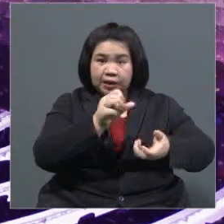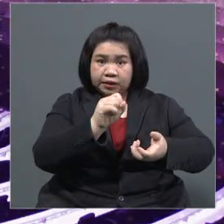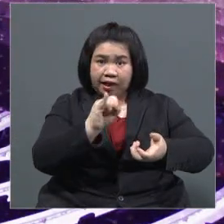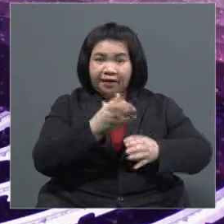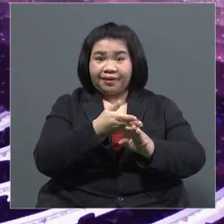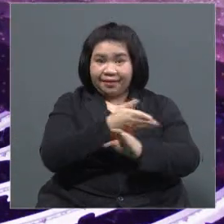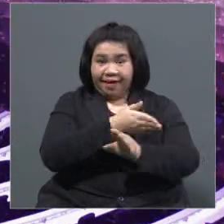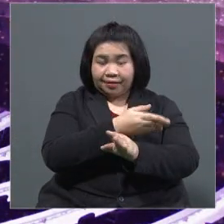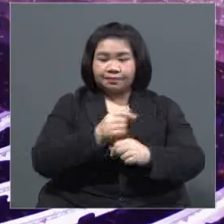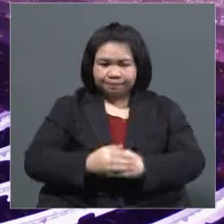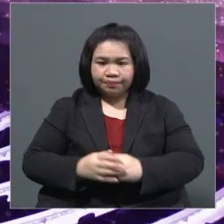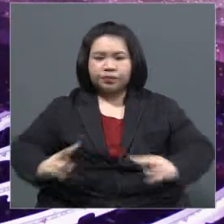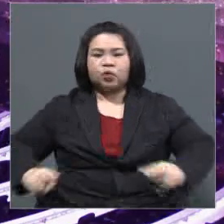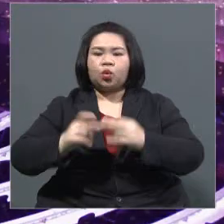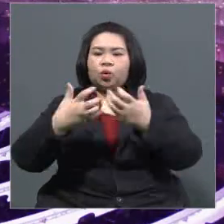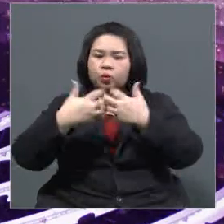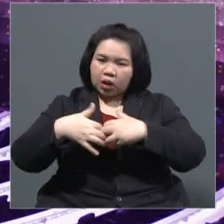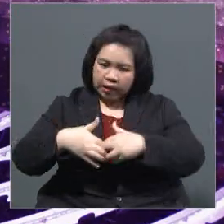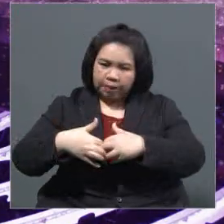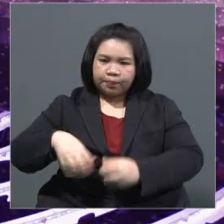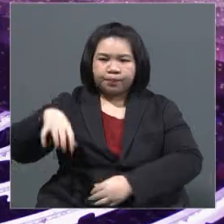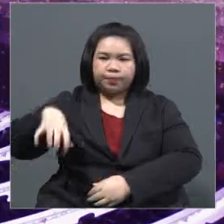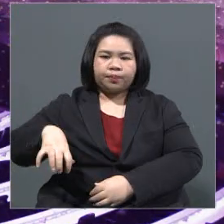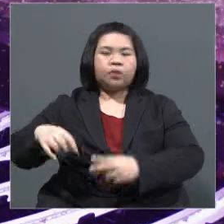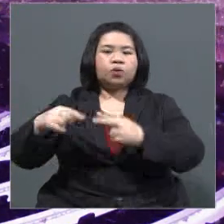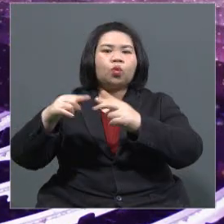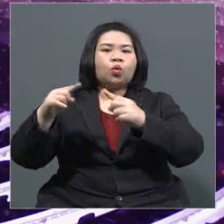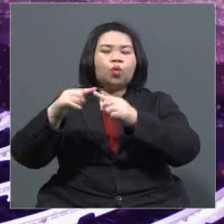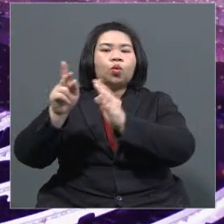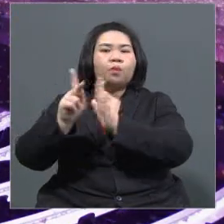คดีพิเศษมีกระทรวงอุตสาหกรรมด้วยแล้วก็สำนักงานคณะกรรมการกฤษฎีกาค่ะ